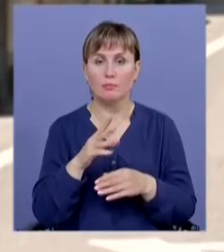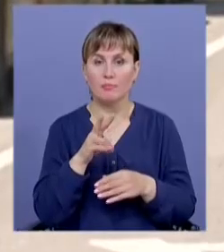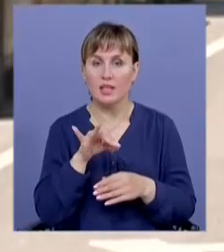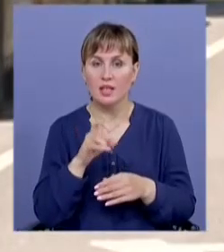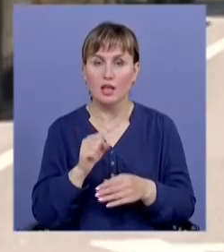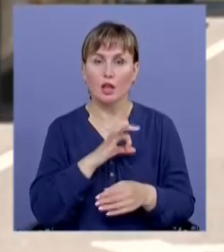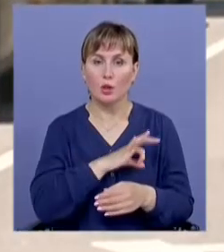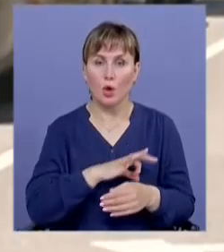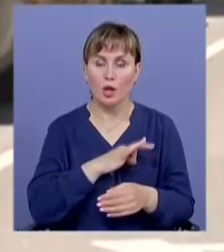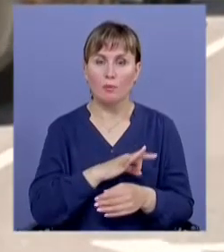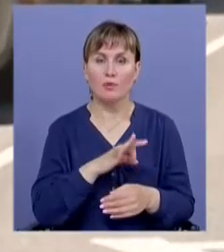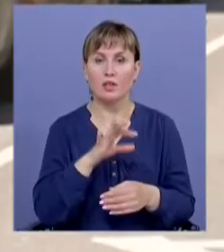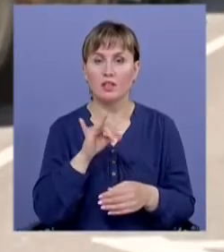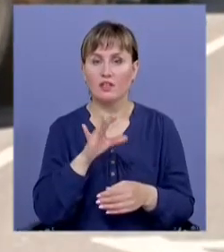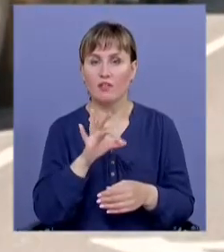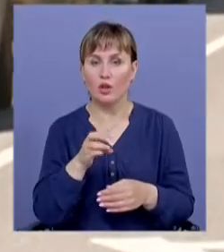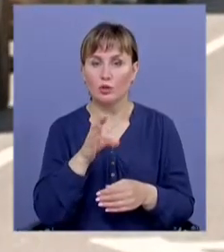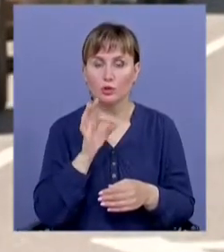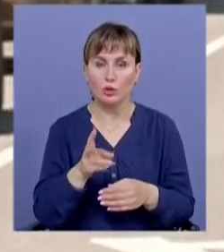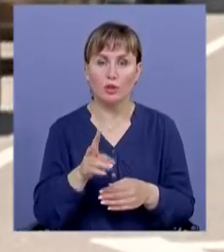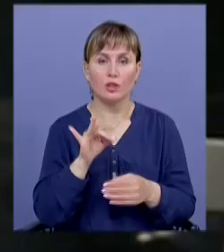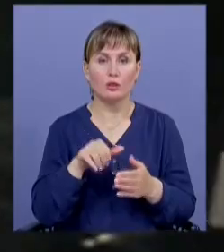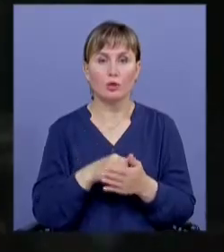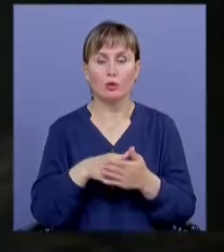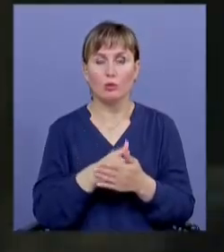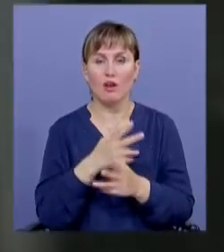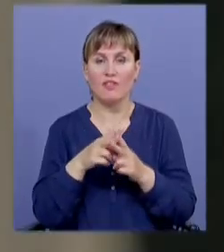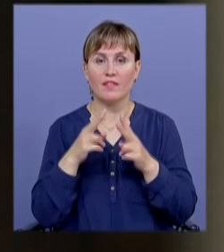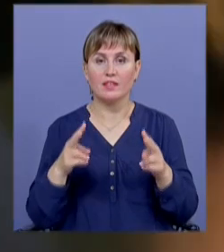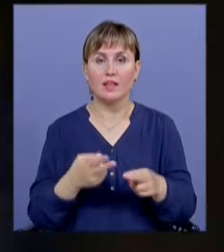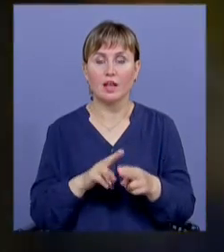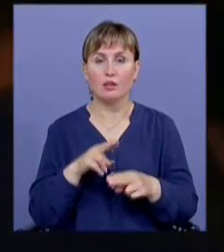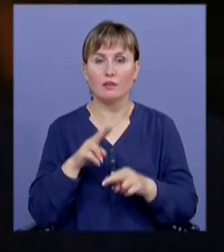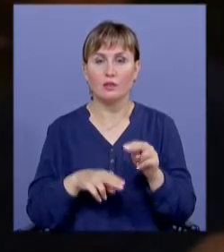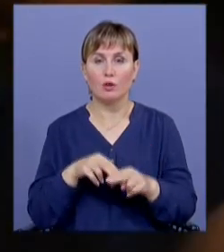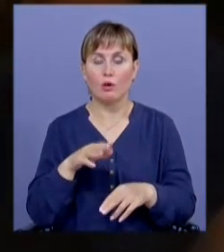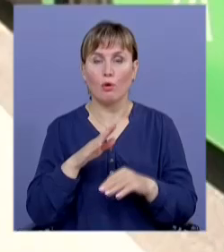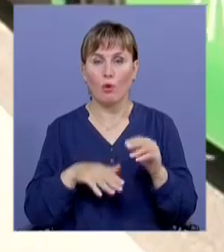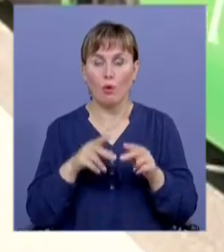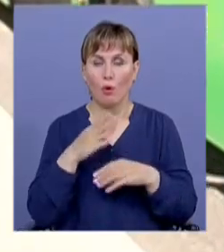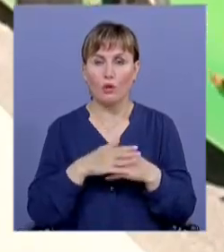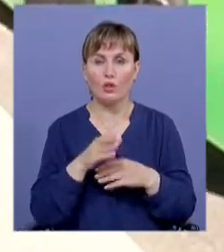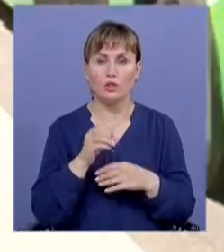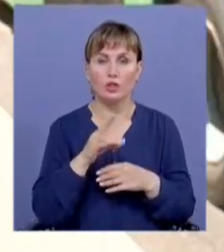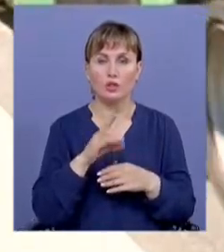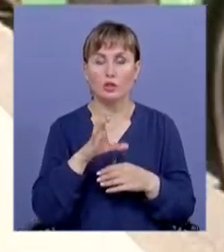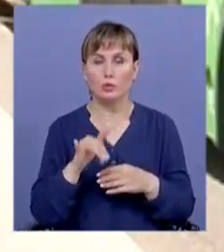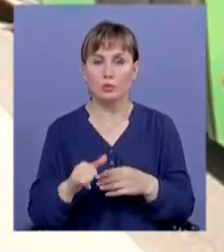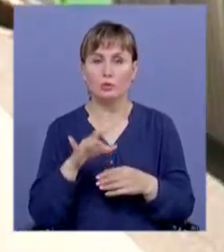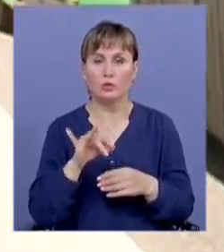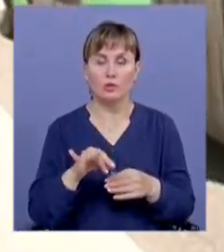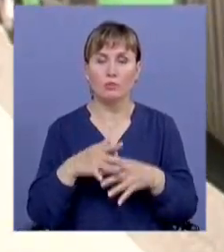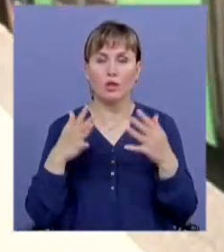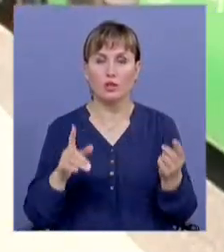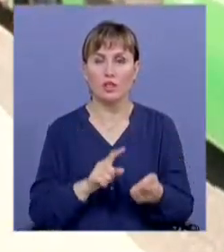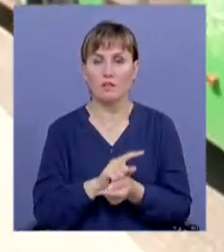Тулеби, Восточной объездной дороги, далее Кульджинский тракт и до нового автовокзала, который возведут около рынка Житысу. И будто апогеи масштабной